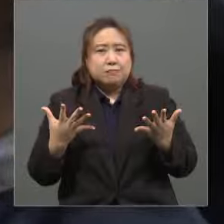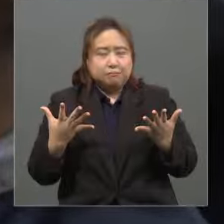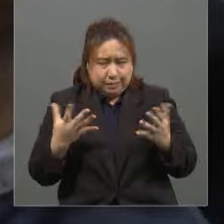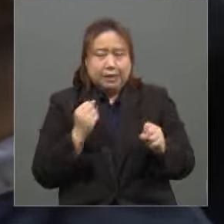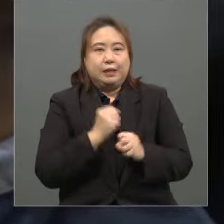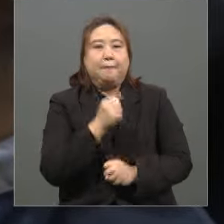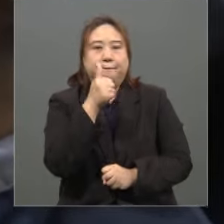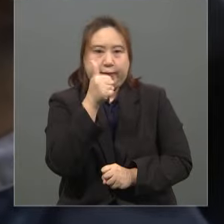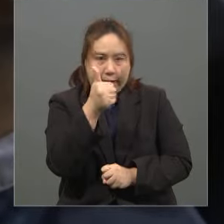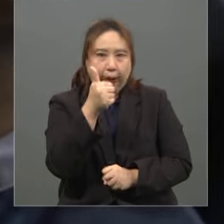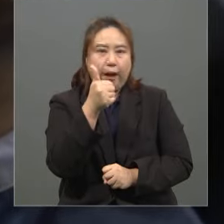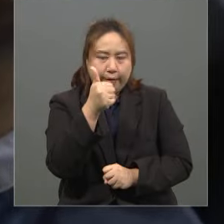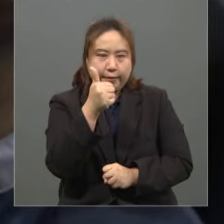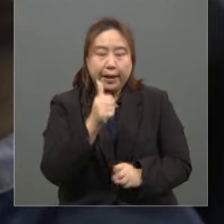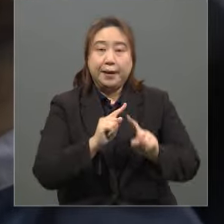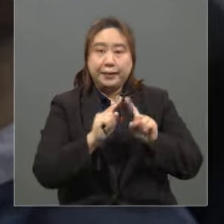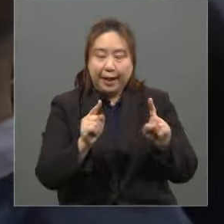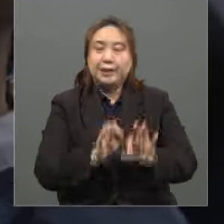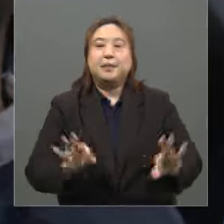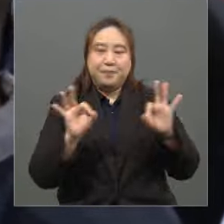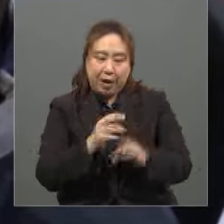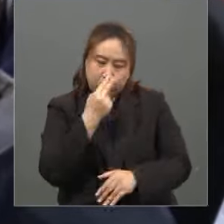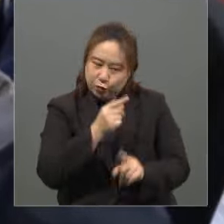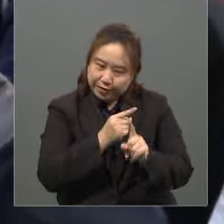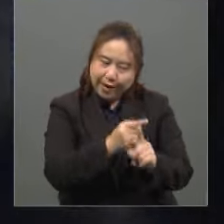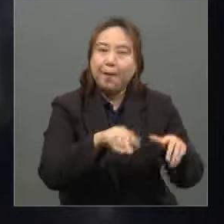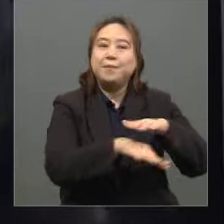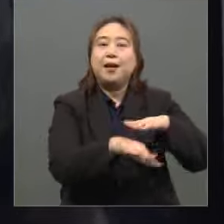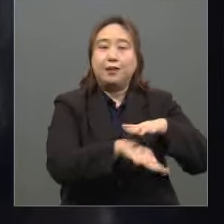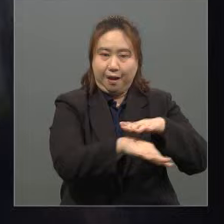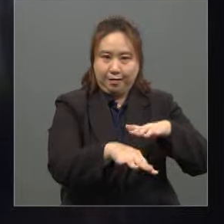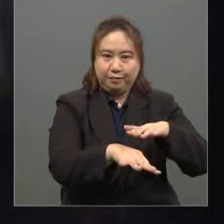ได้แต่ว่าทั้งหมดเนี่ยก็ขึ้นอยู่กับในส่วนหลักฐานที่มีอยู่ซึ่งก็จะ